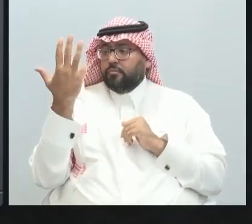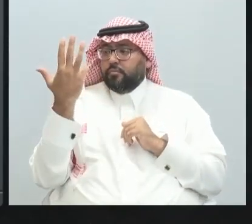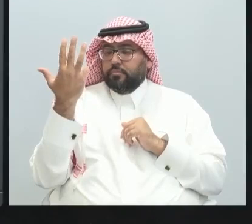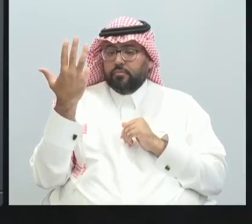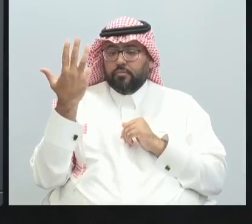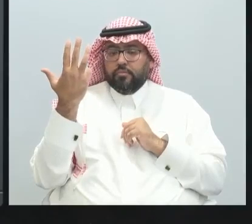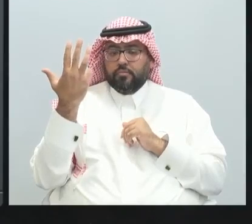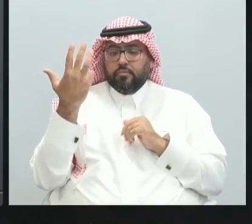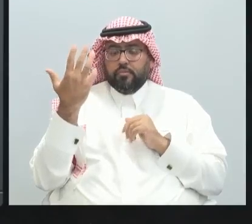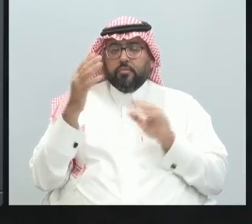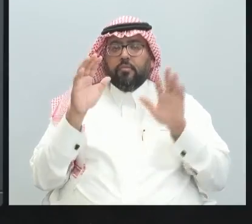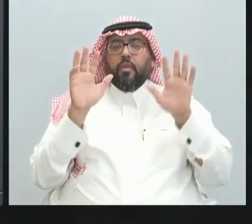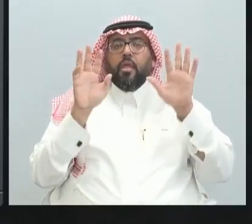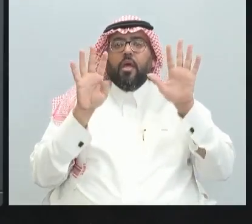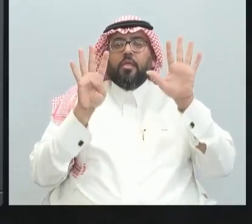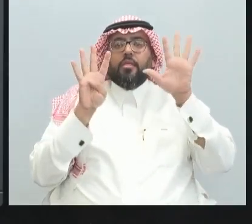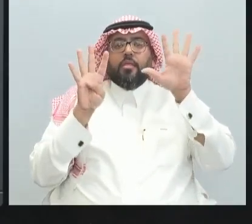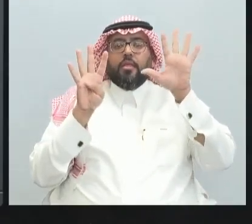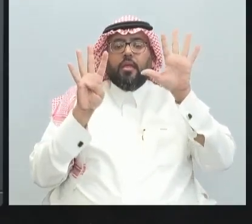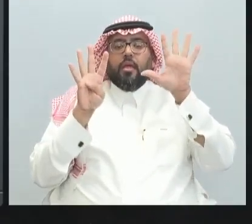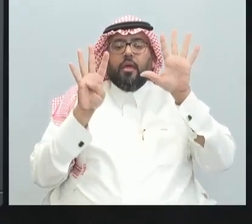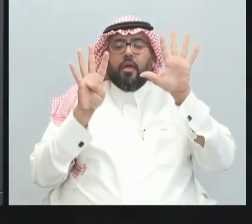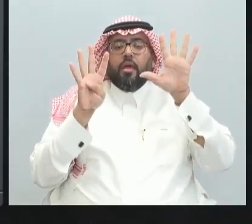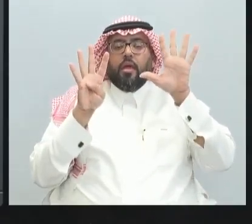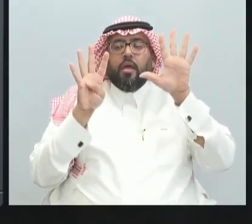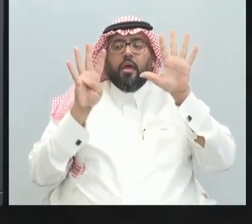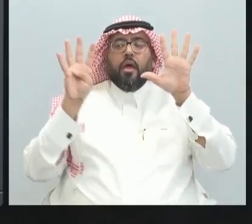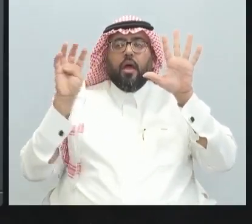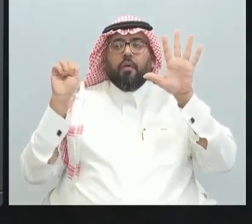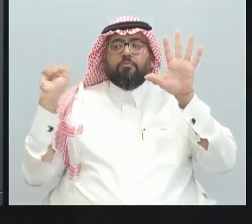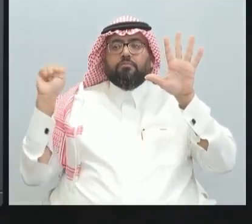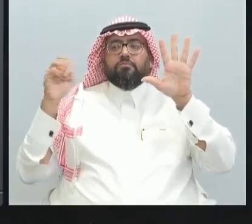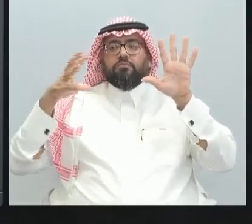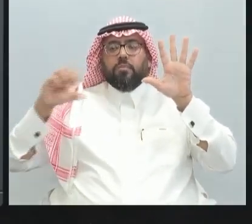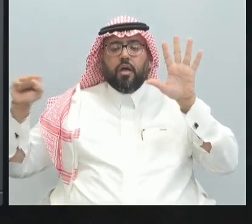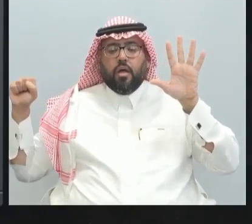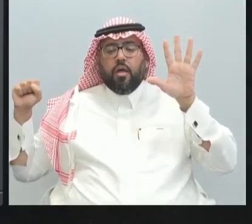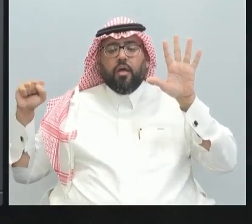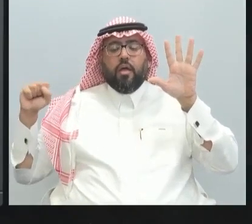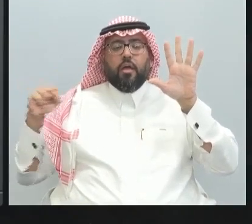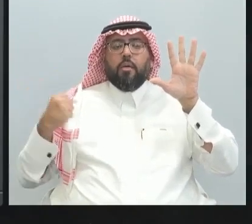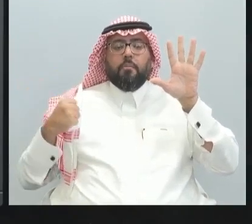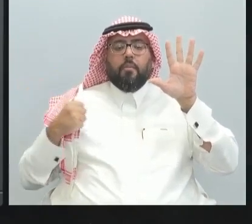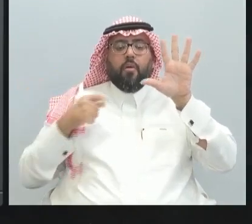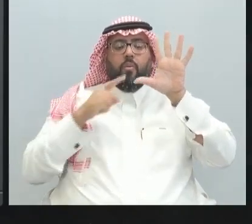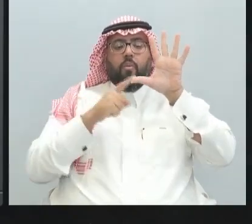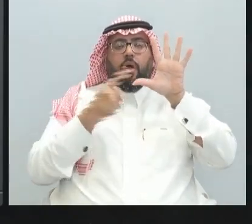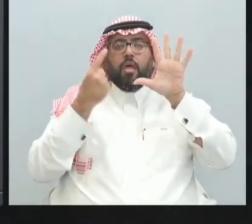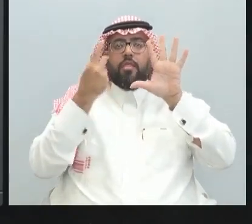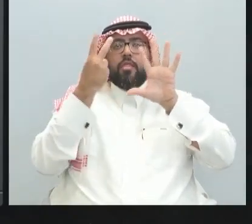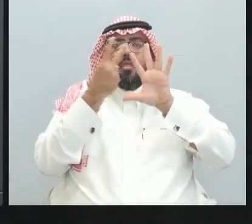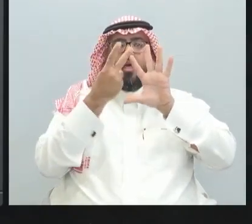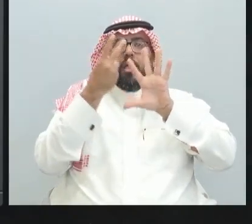لديه تسعه اخذنا منها اربعه كم يساوي واحد اثنان ثلاثه